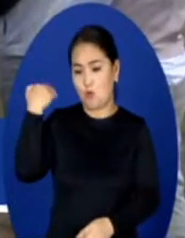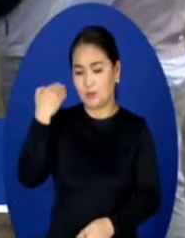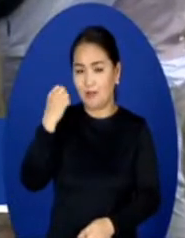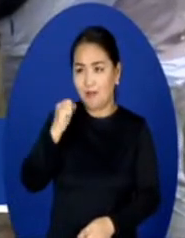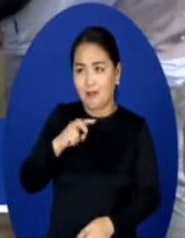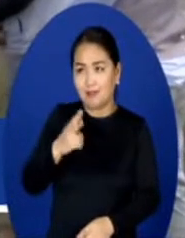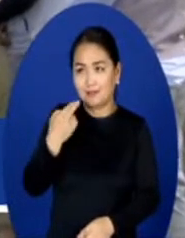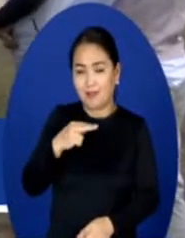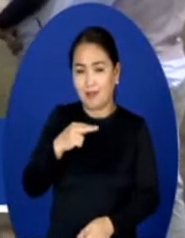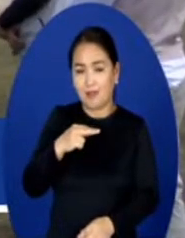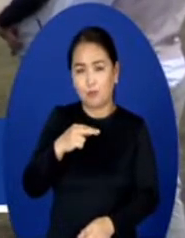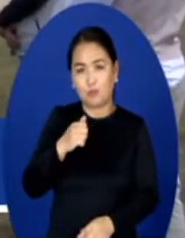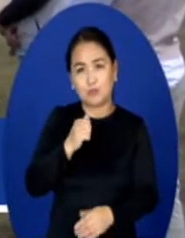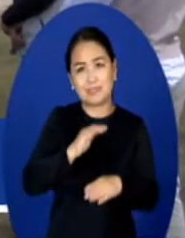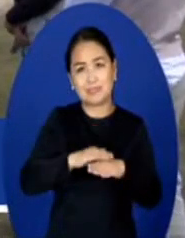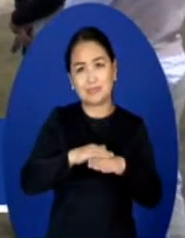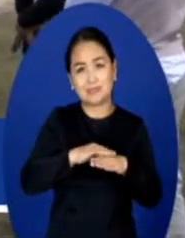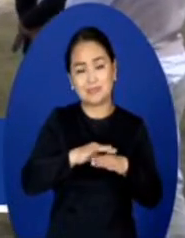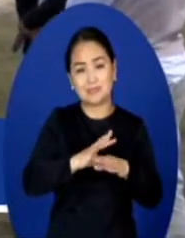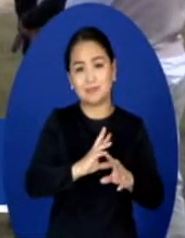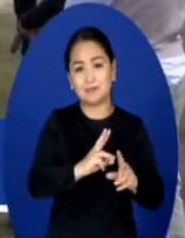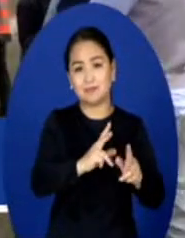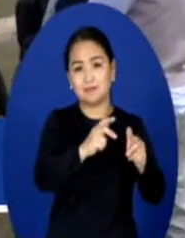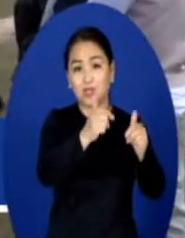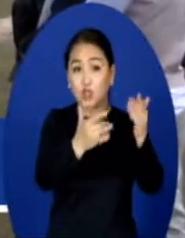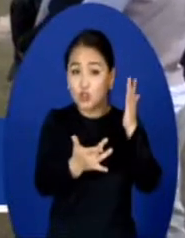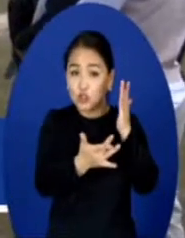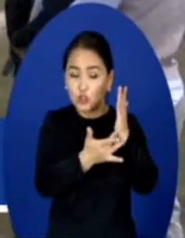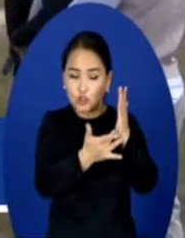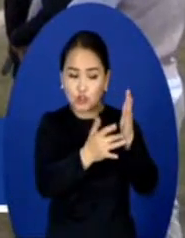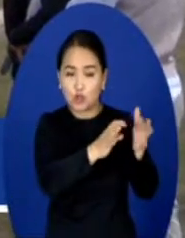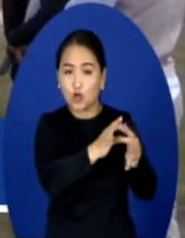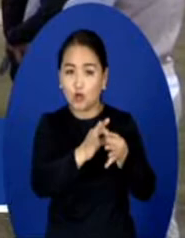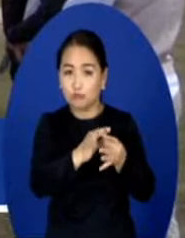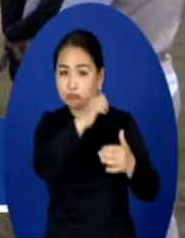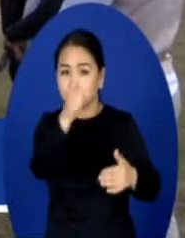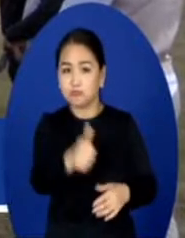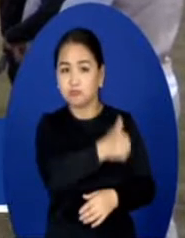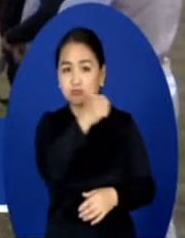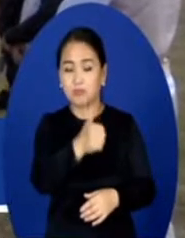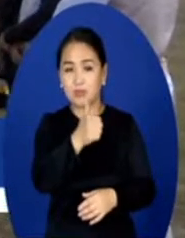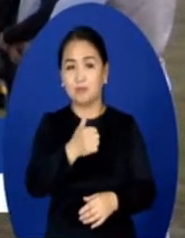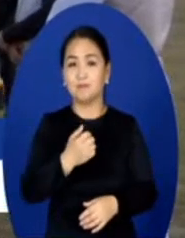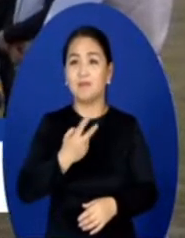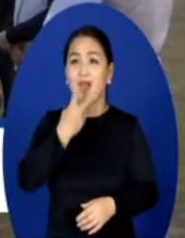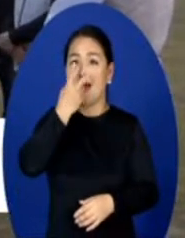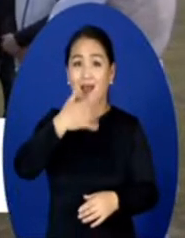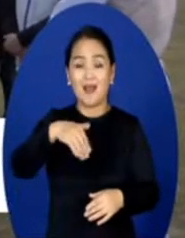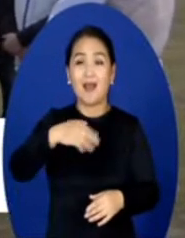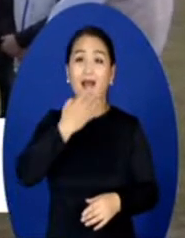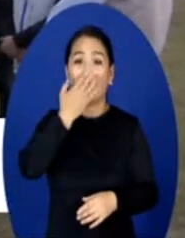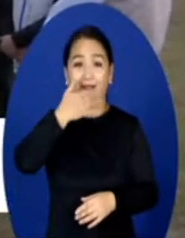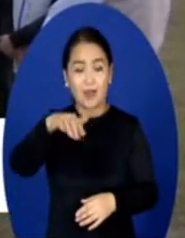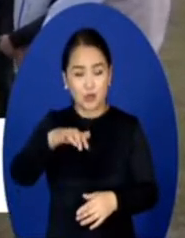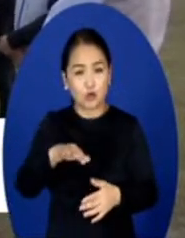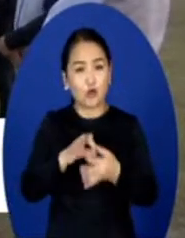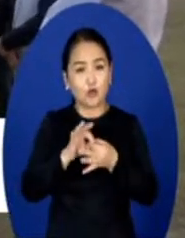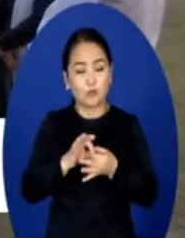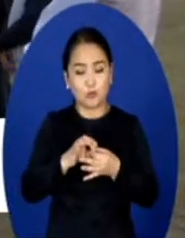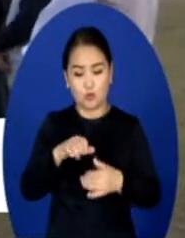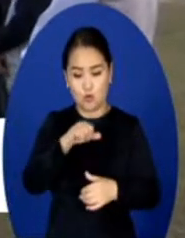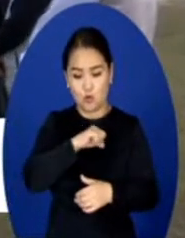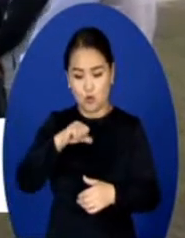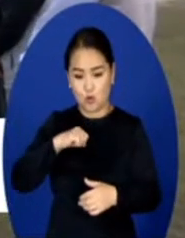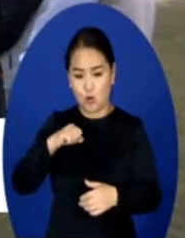одоо алдааг бүрэн арилгасан ийм үйлдвэр болчих техник технологийн хувьд. Тийм учраас бол энэ агаар орчинд өөрийнхөө үйлдвэрлэлээс үүсгдэг